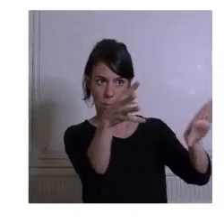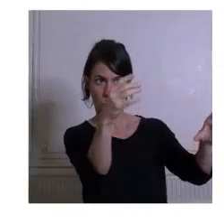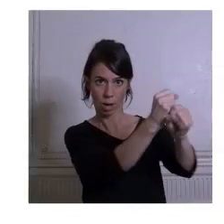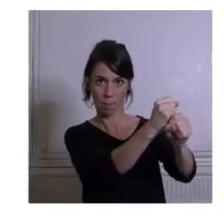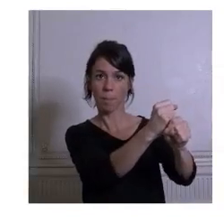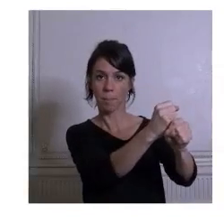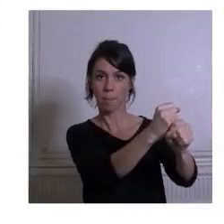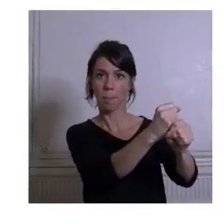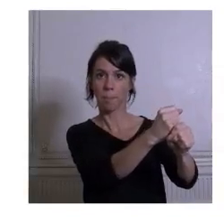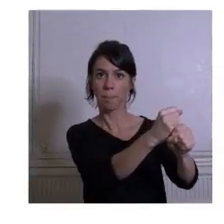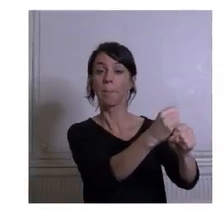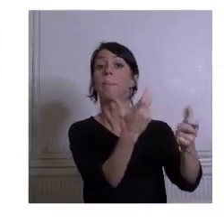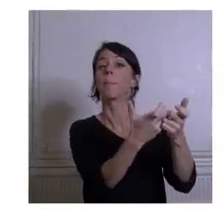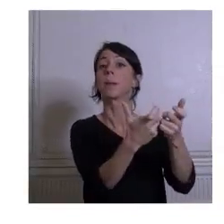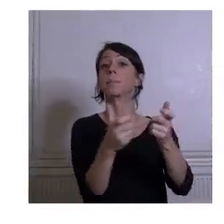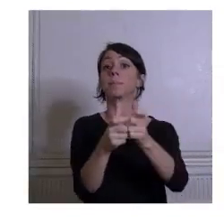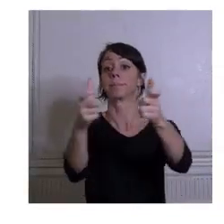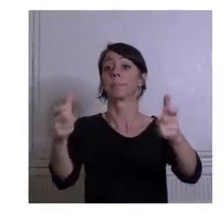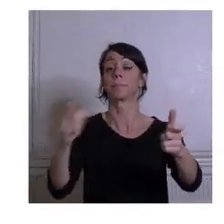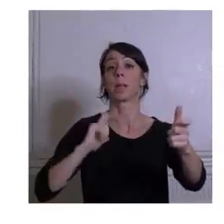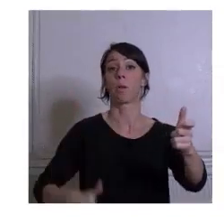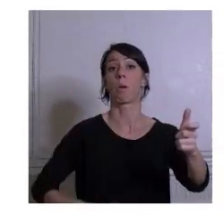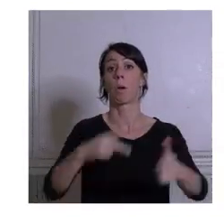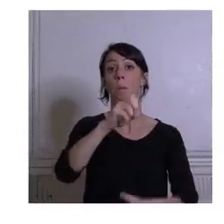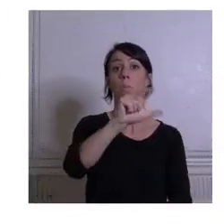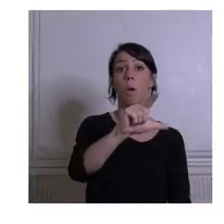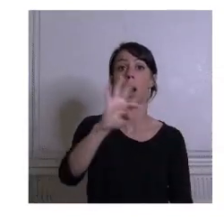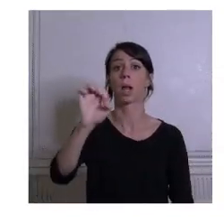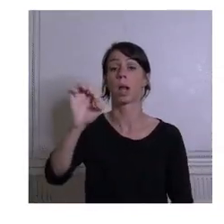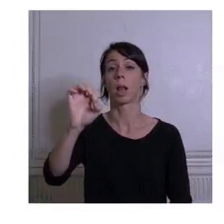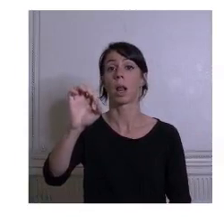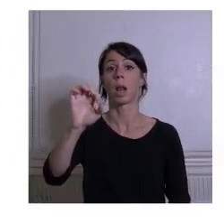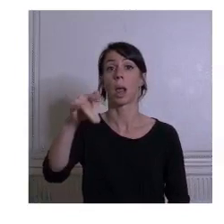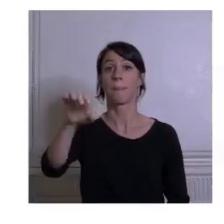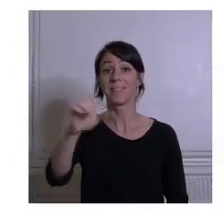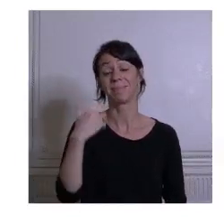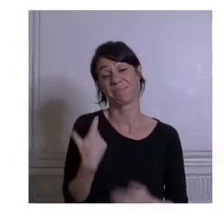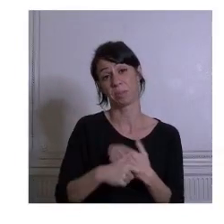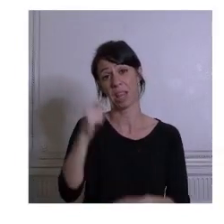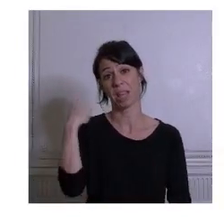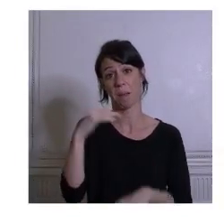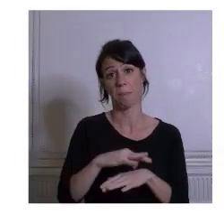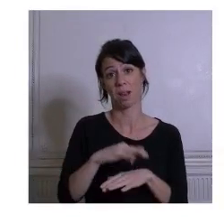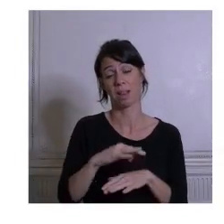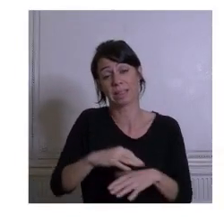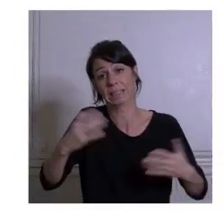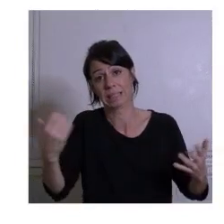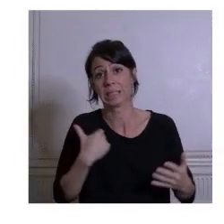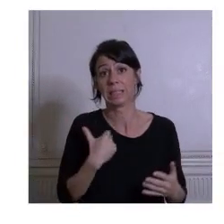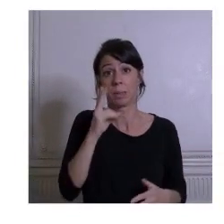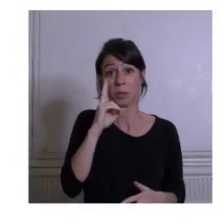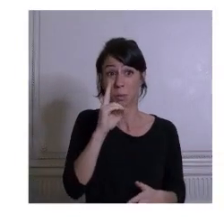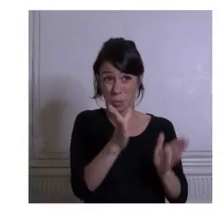avec les archives départementales, permettant de numériser ces documents et surtout de les rendre accessibles